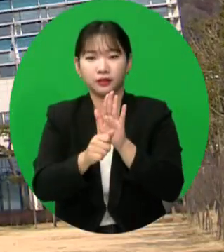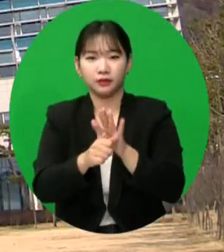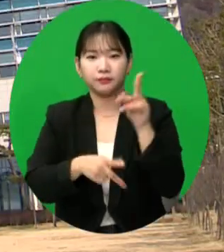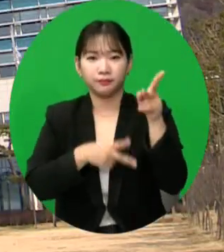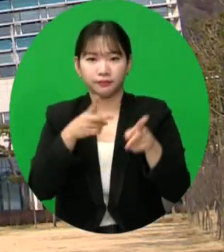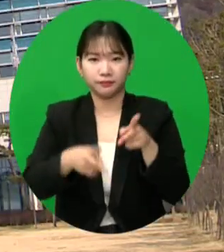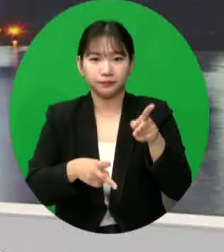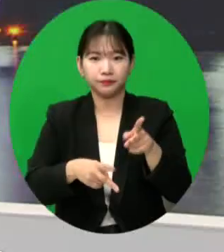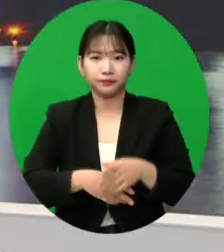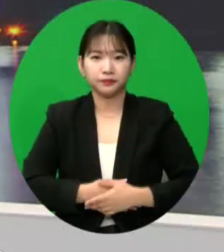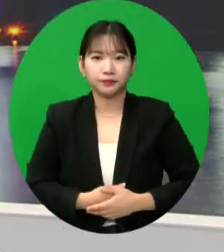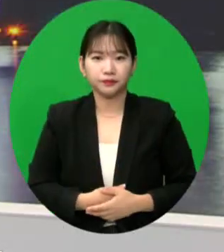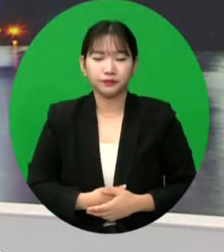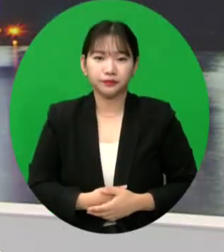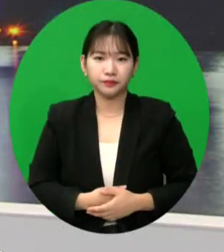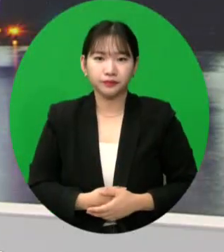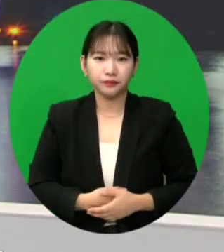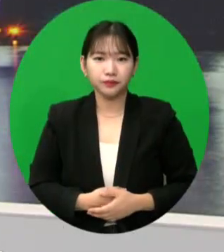사업입니다.